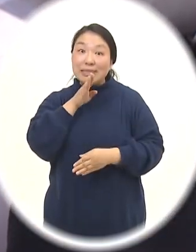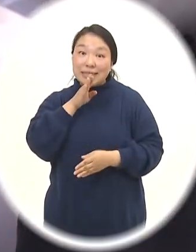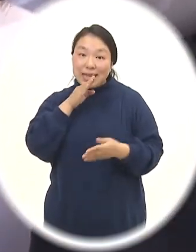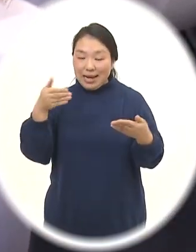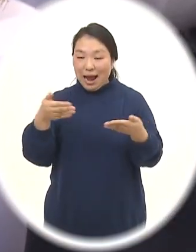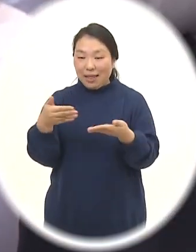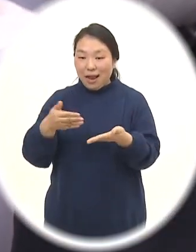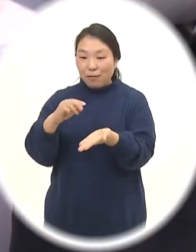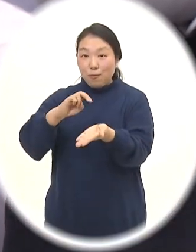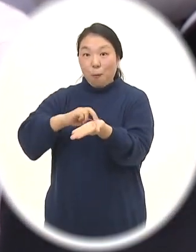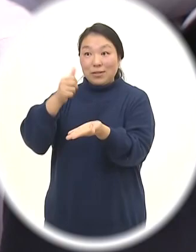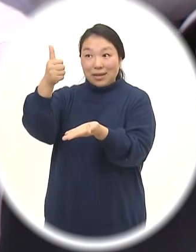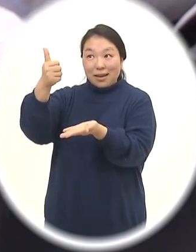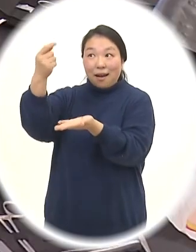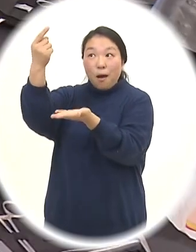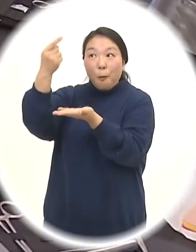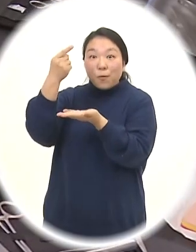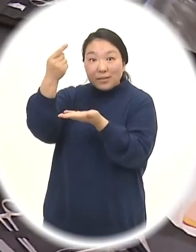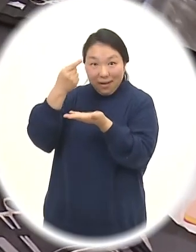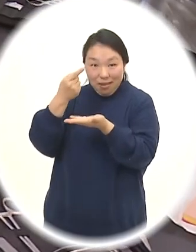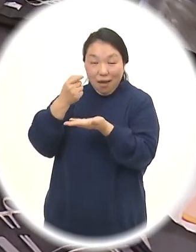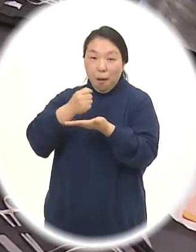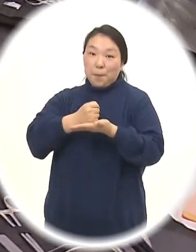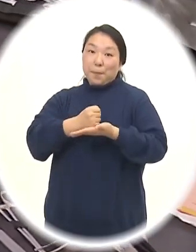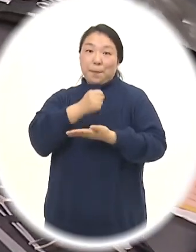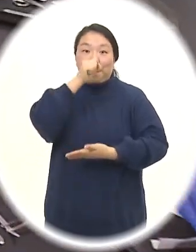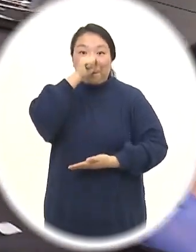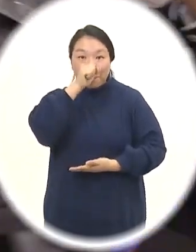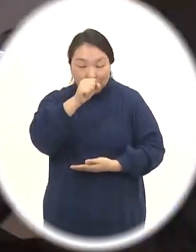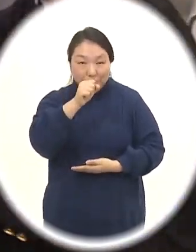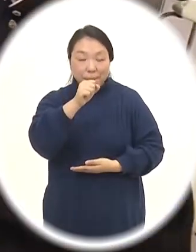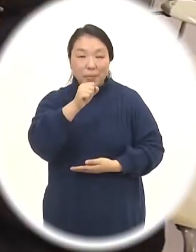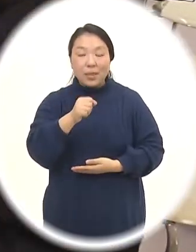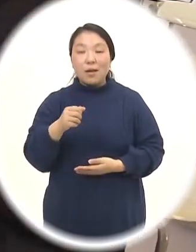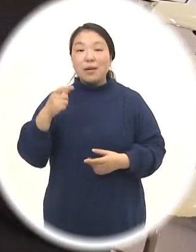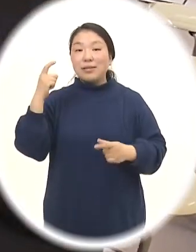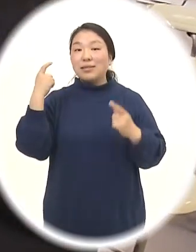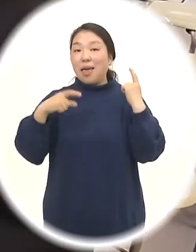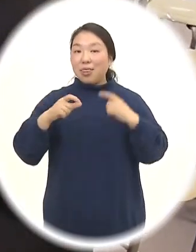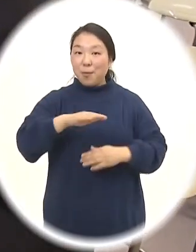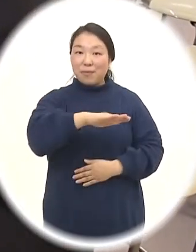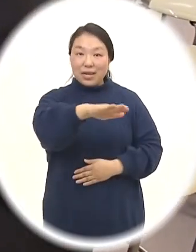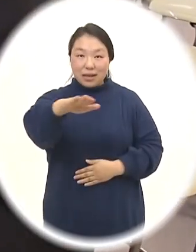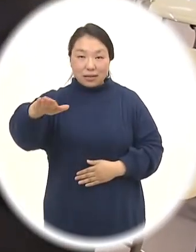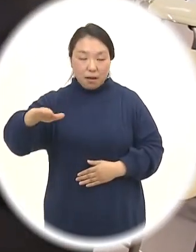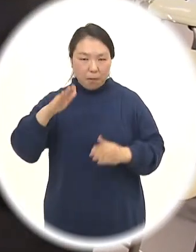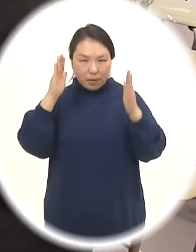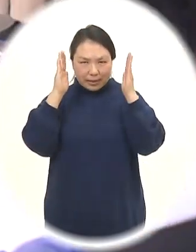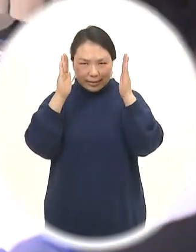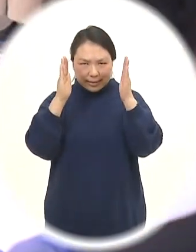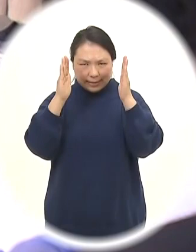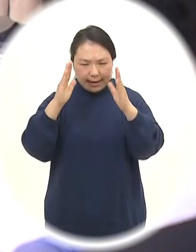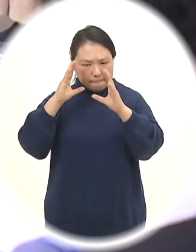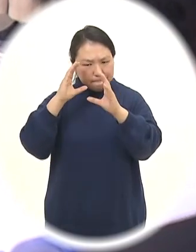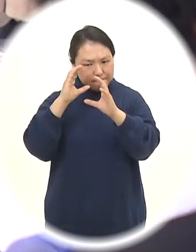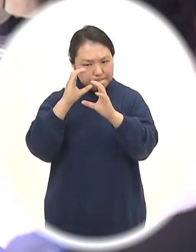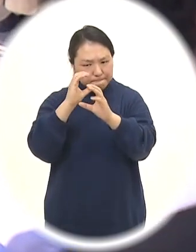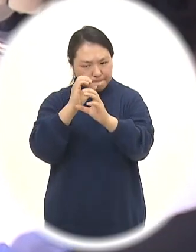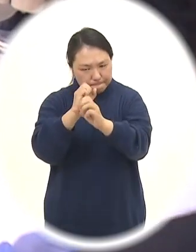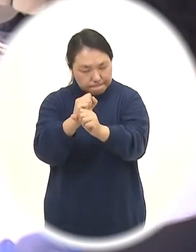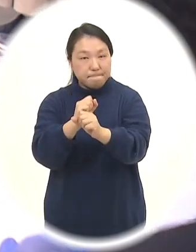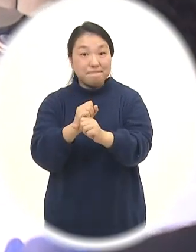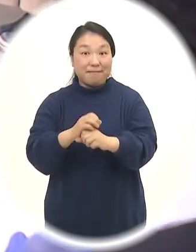医療の現場で実際に働く医師から指導を受けられるまたとない機会に生徒たちも真剣に取り組んでいまし